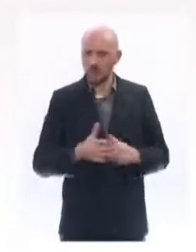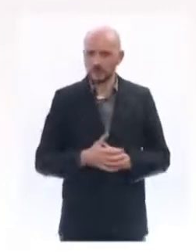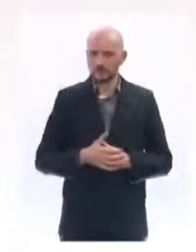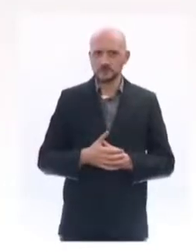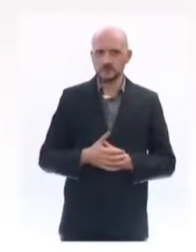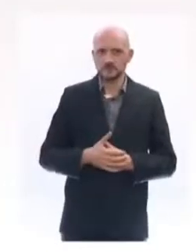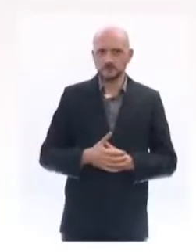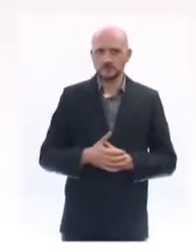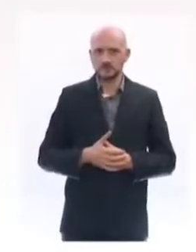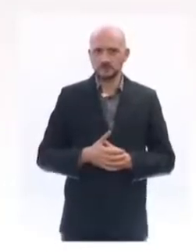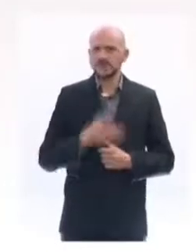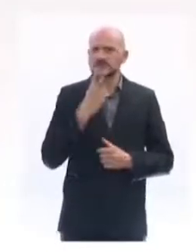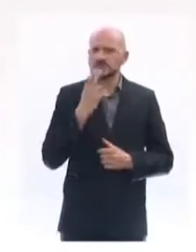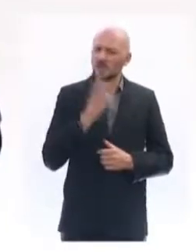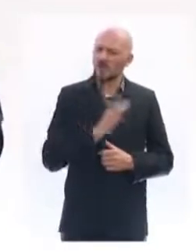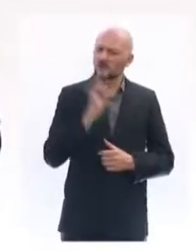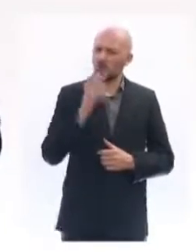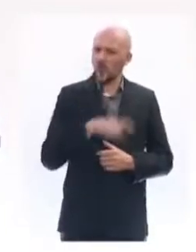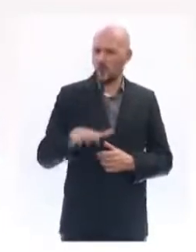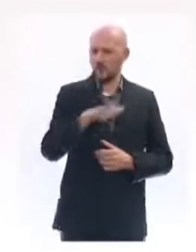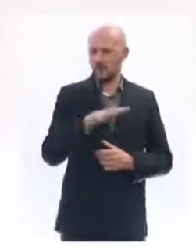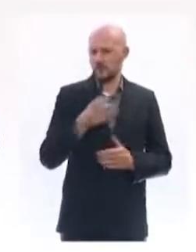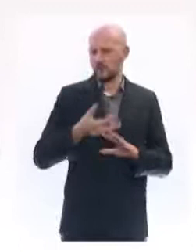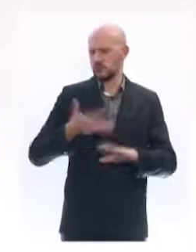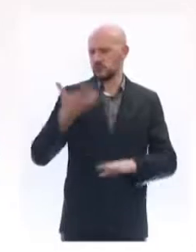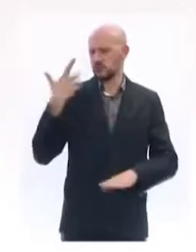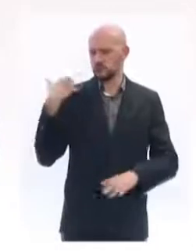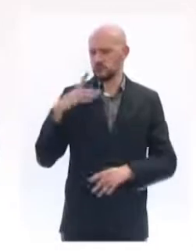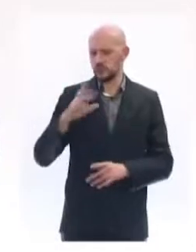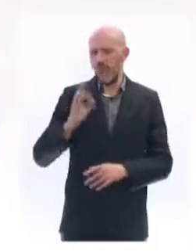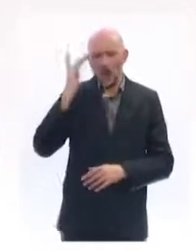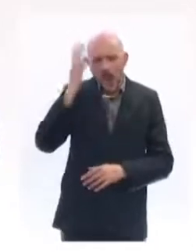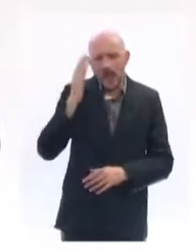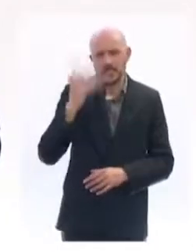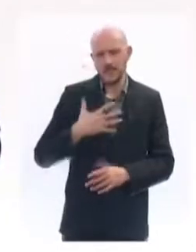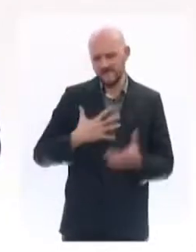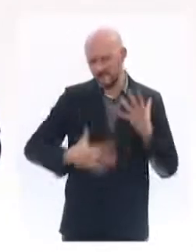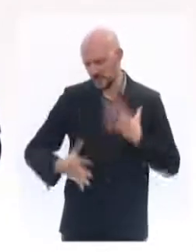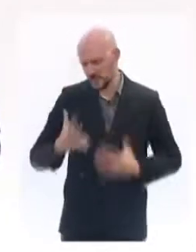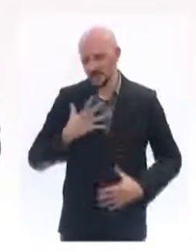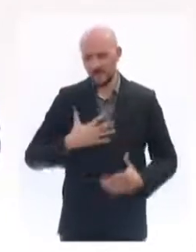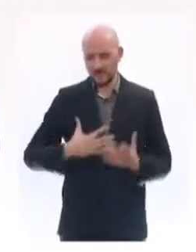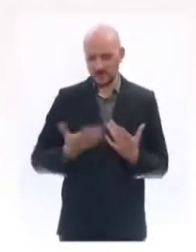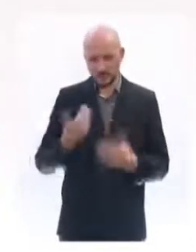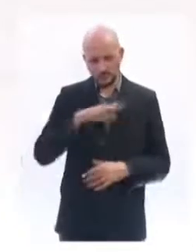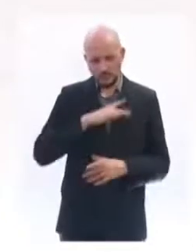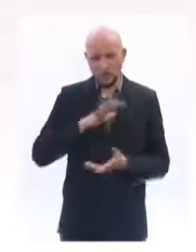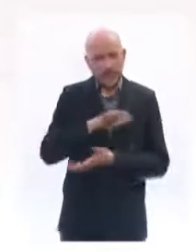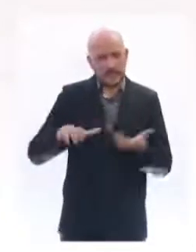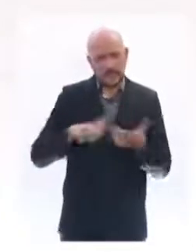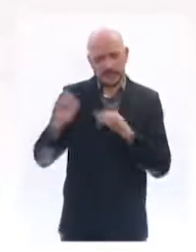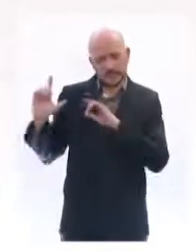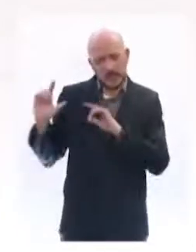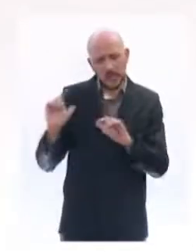depuis plusieurs mois sont très inquiets fatigué exténué même par cette crise il je comprends tout à